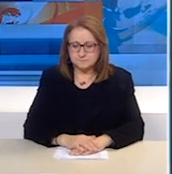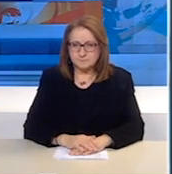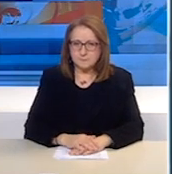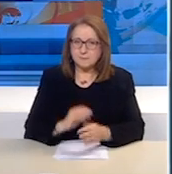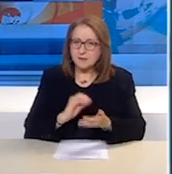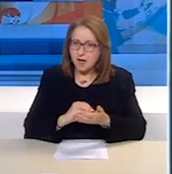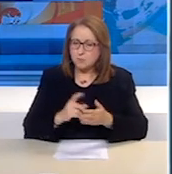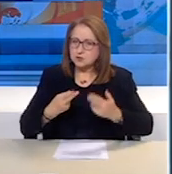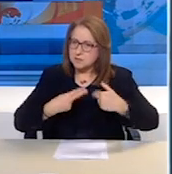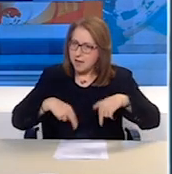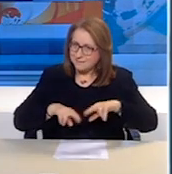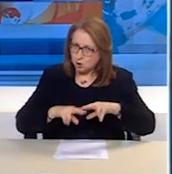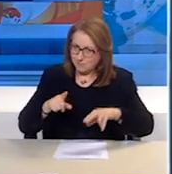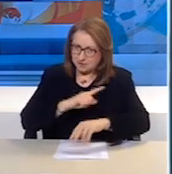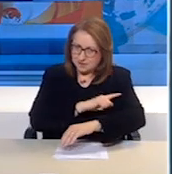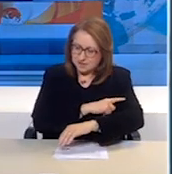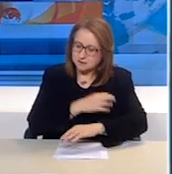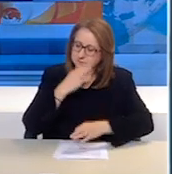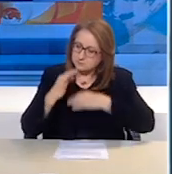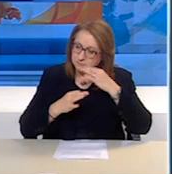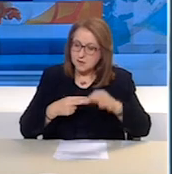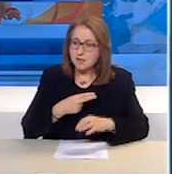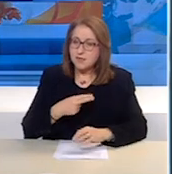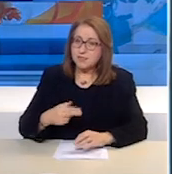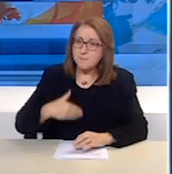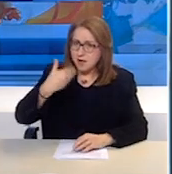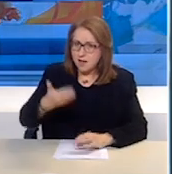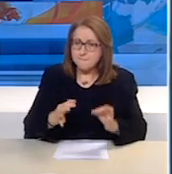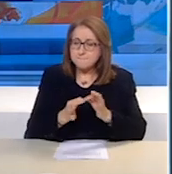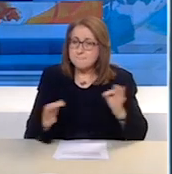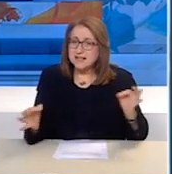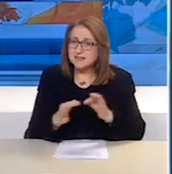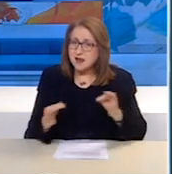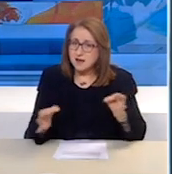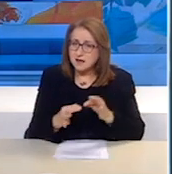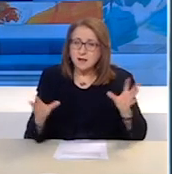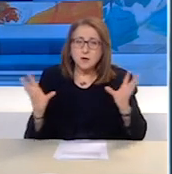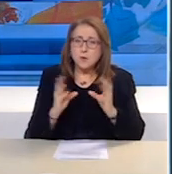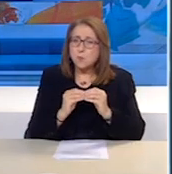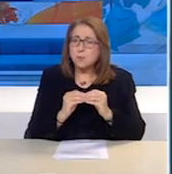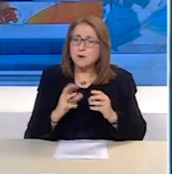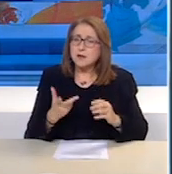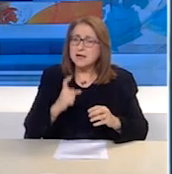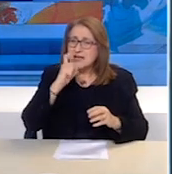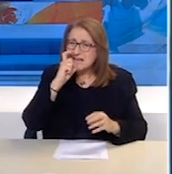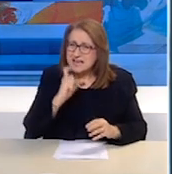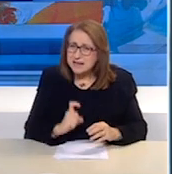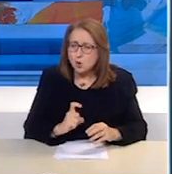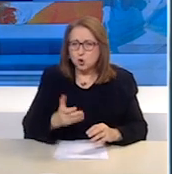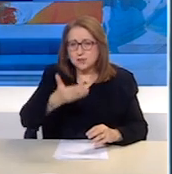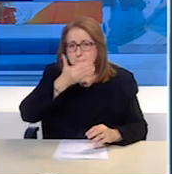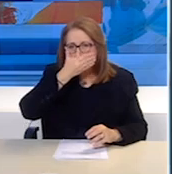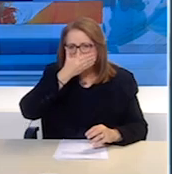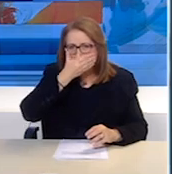Επίσης, η Επιτροπή μας τοποθετήθηκε για την επόμενη φάση των μέτρων σχετικά με την ισχυρή σύσταση ή υποχρεωτική χρήση της